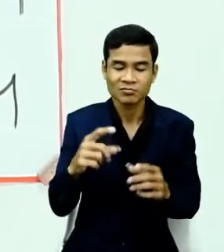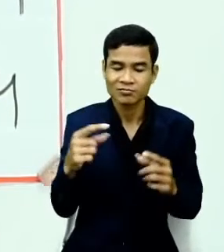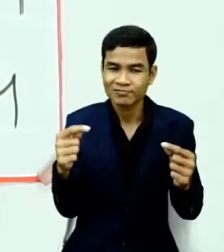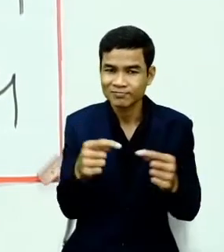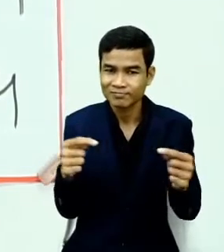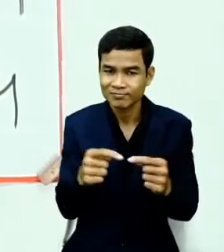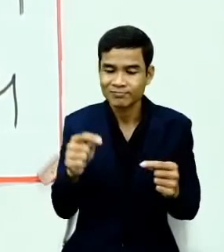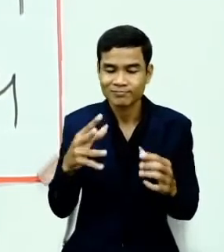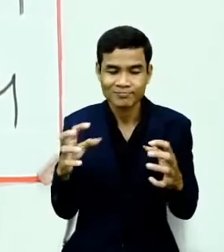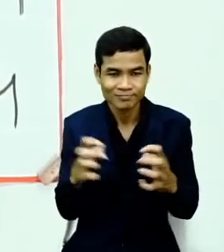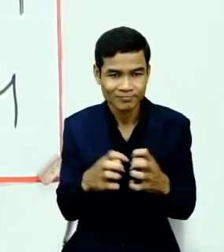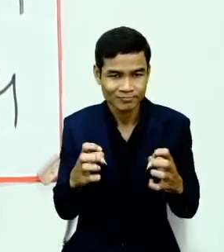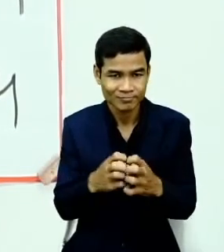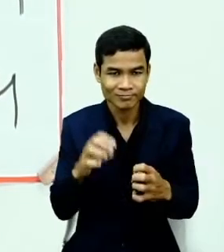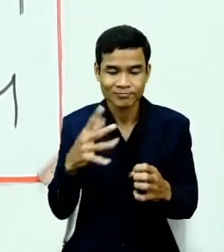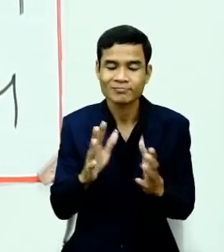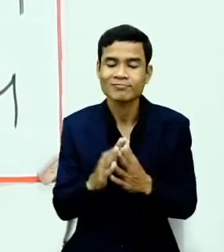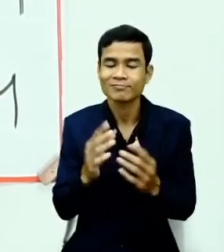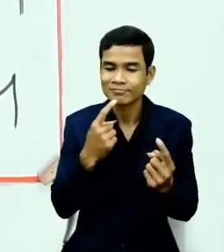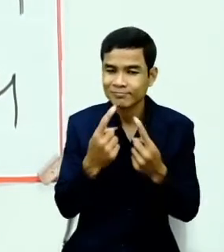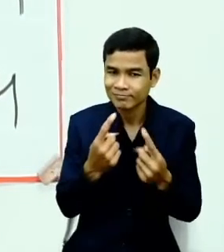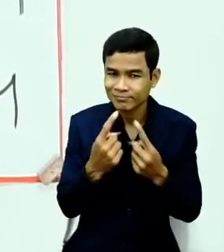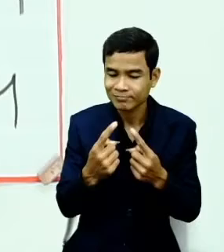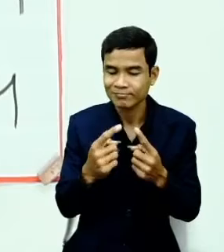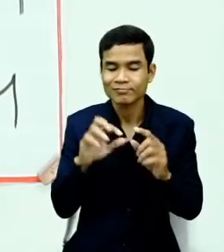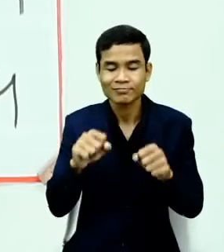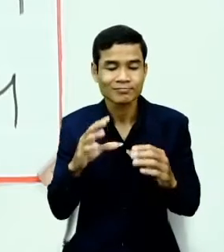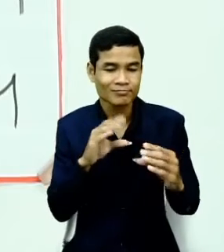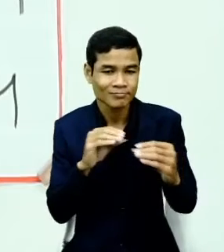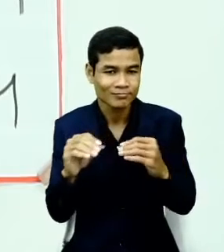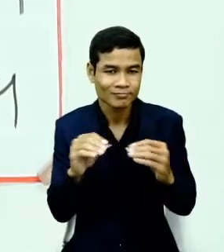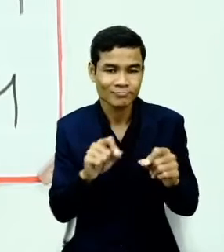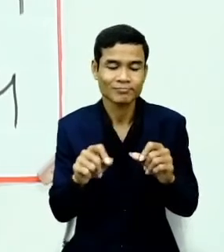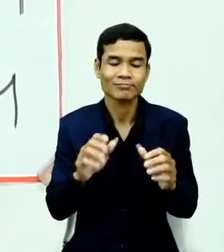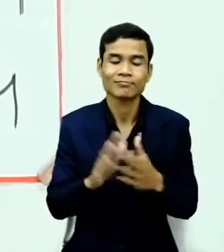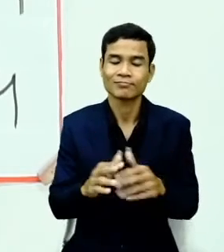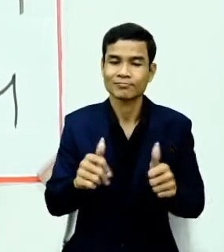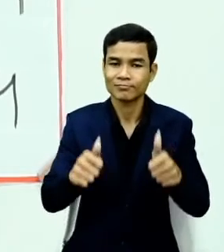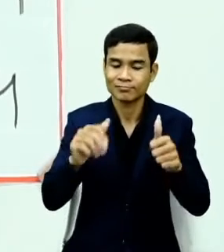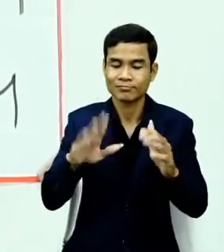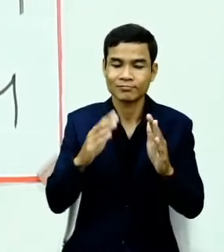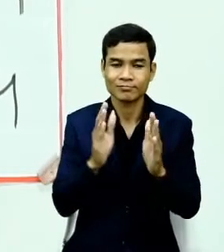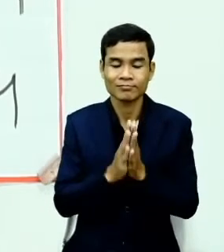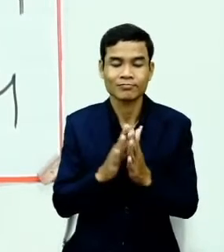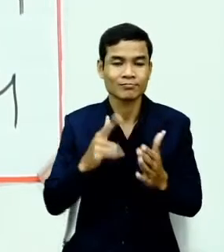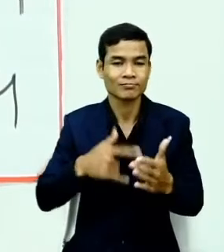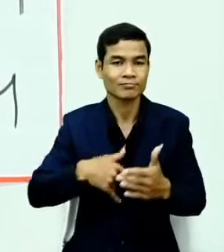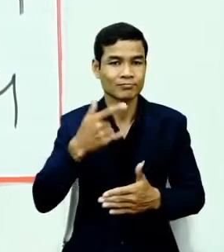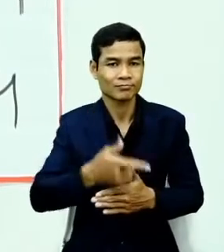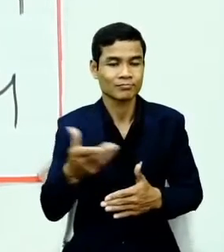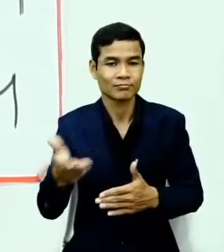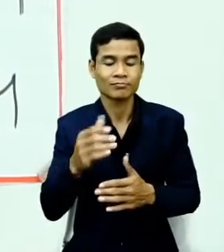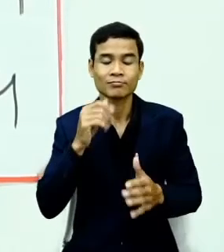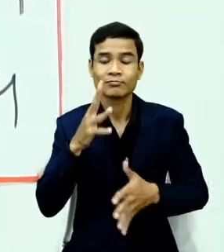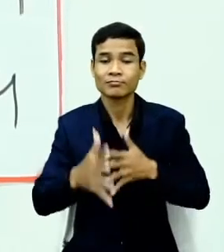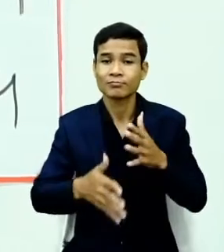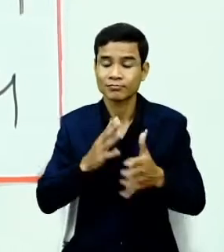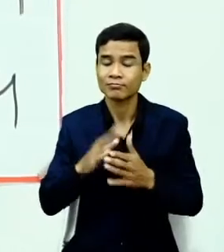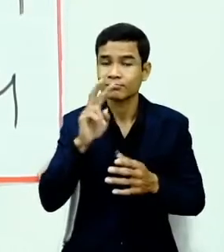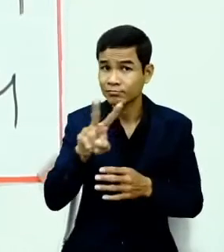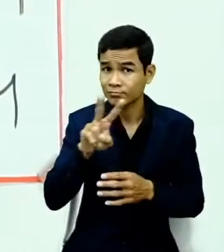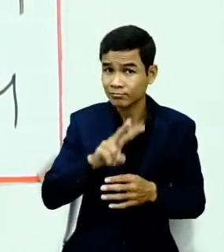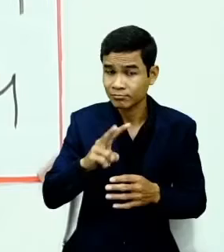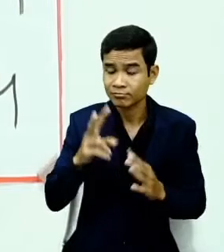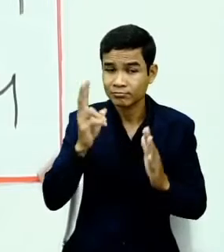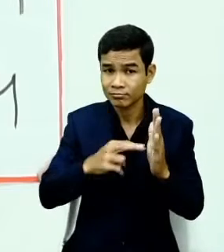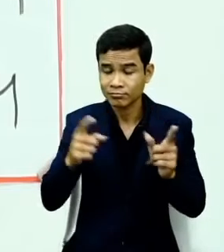គឺគេដោះស្រាយដោយសន្តិវិធីចាអរគុណមែនទែនចាបន្តពីកូនបានចូលរួមអាននៅខ្លឹមសារអត្ថបទខ្លីរ